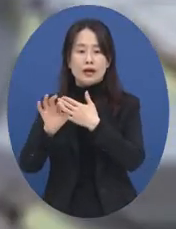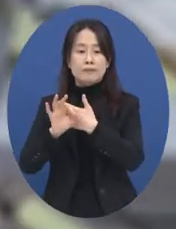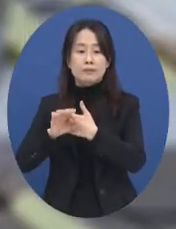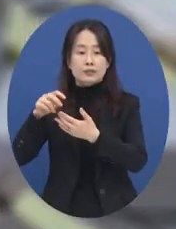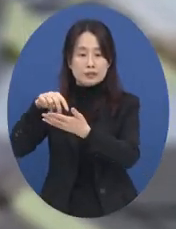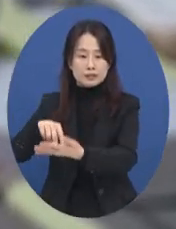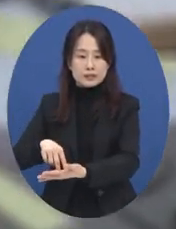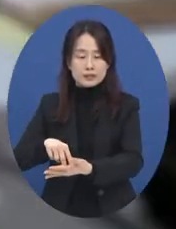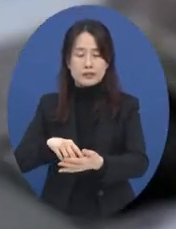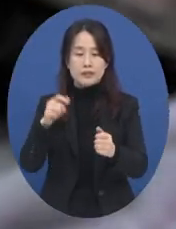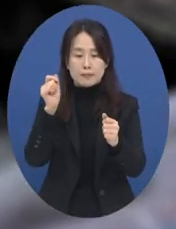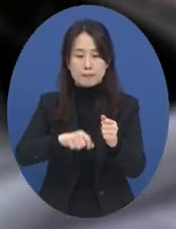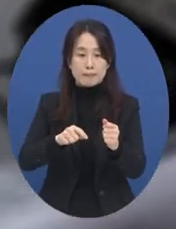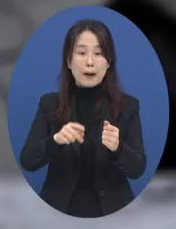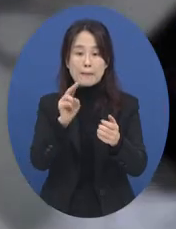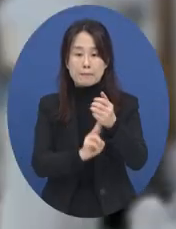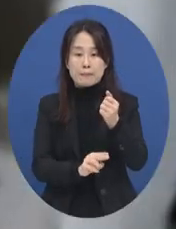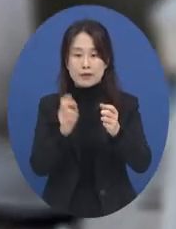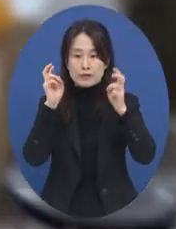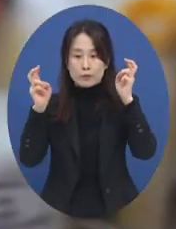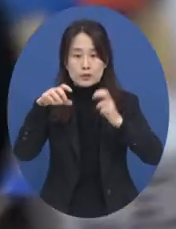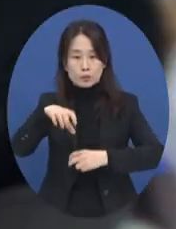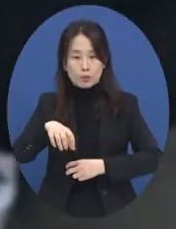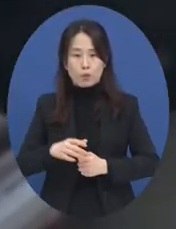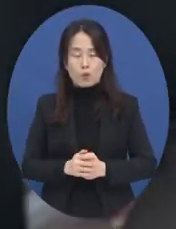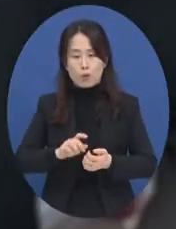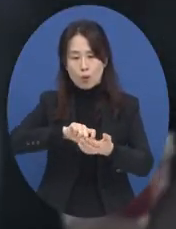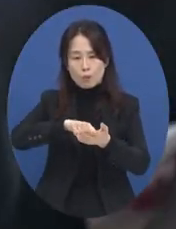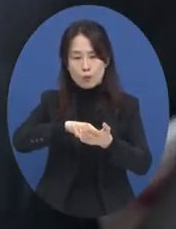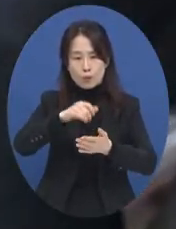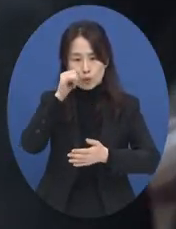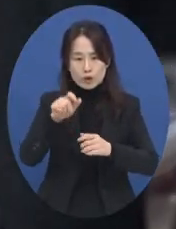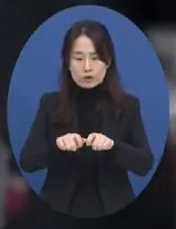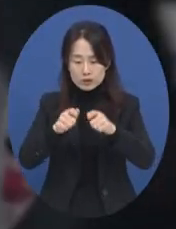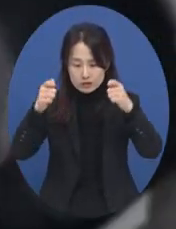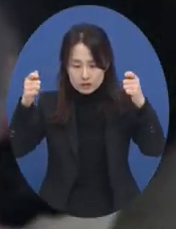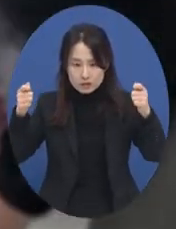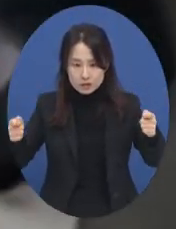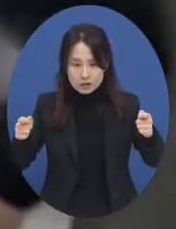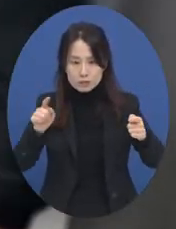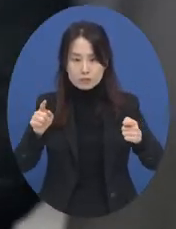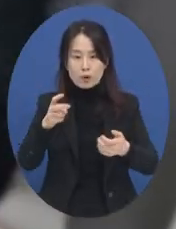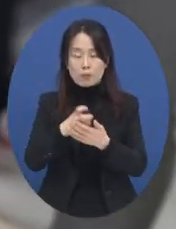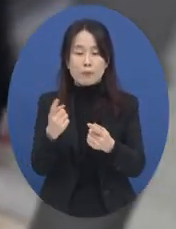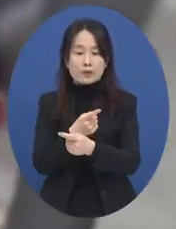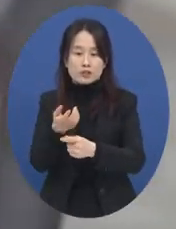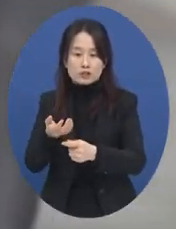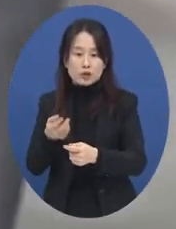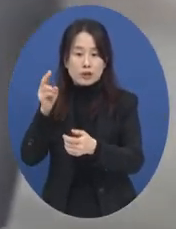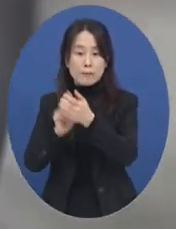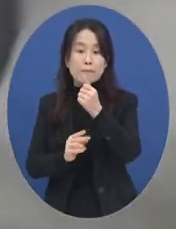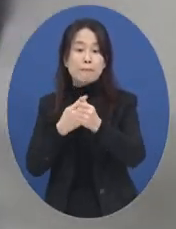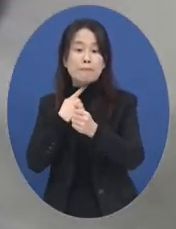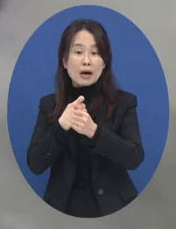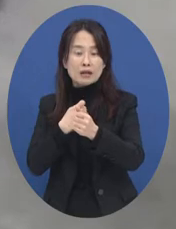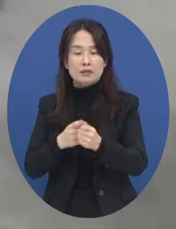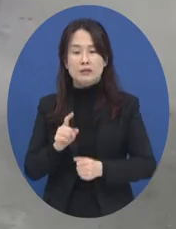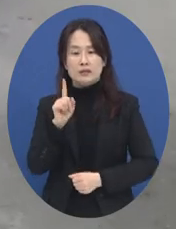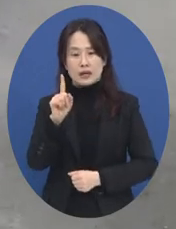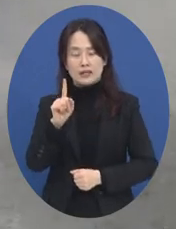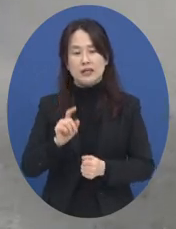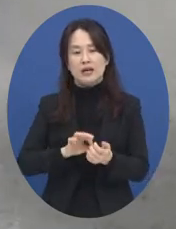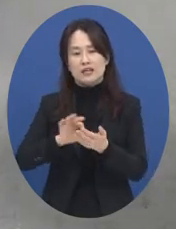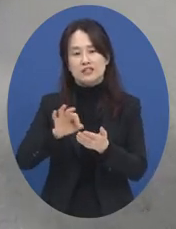간이 왕관기 지지대를 판매하는 한 제조업체. 볼트가 들어있는 포대를 열어보니 법 개정 전에나 판매가 가능했던